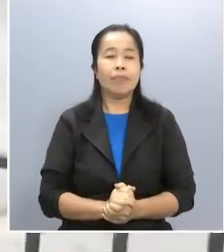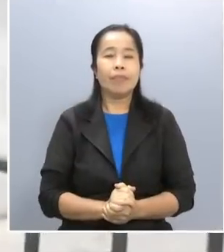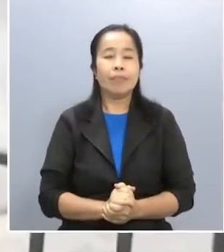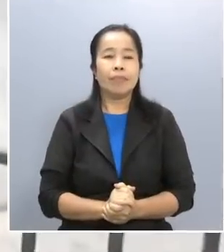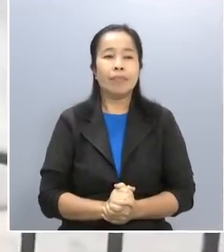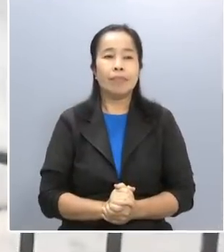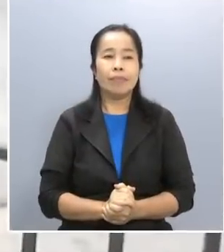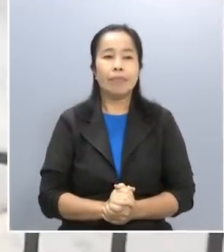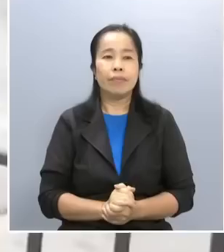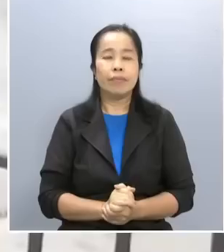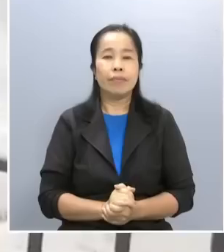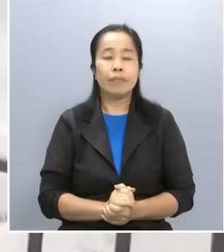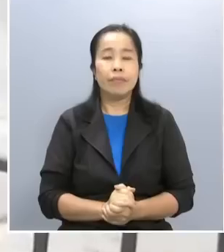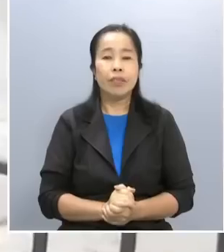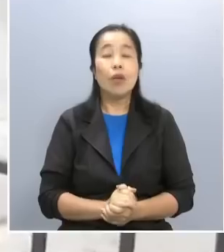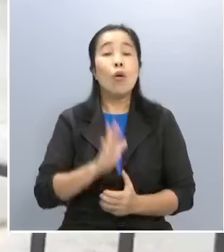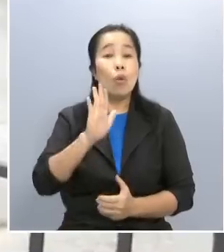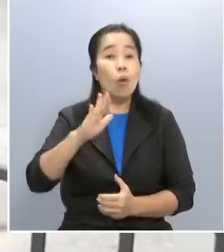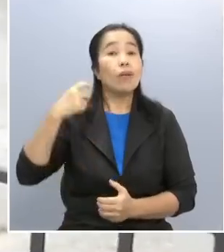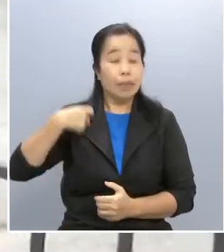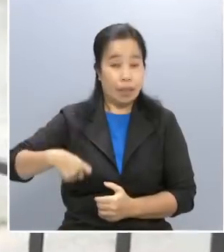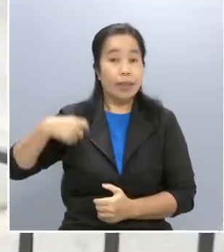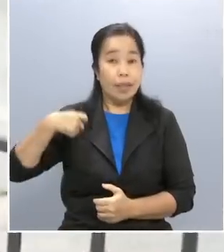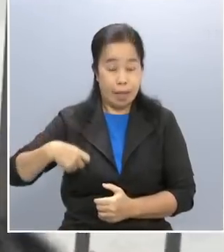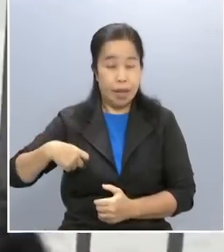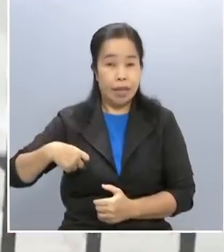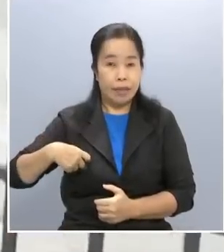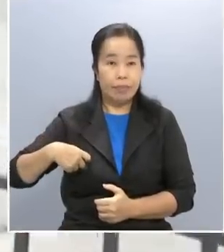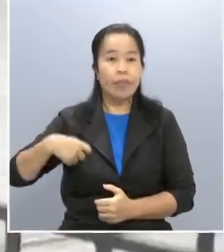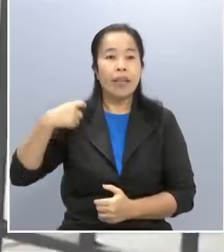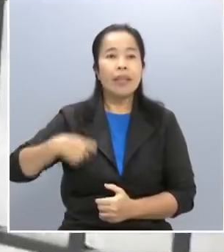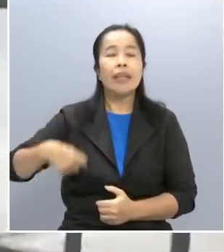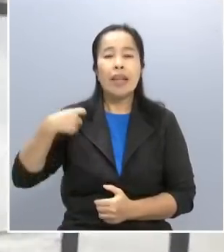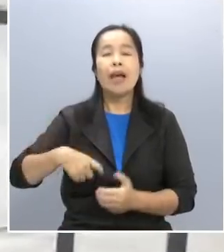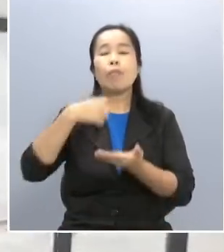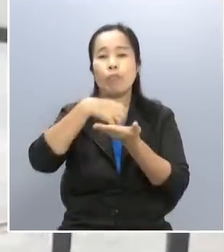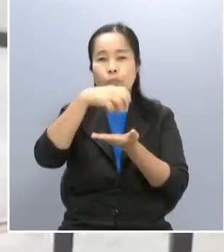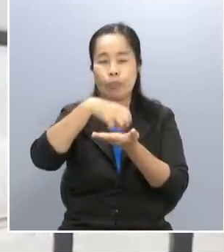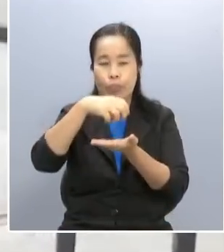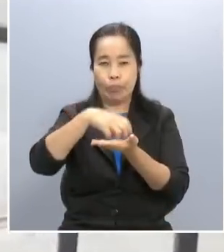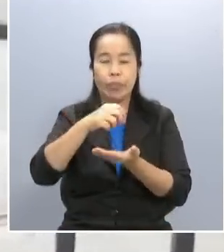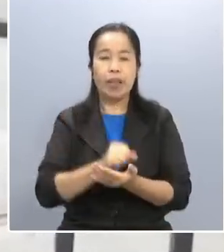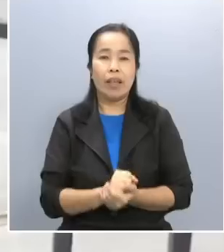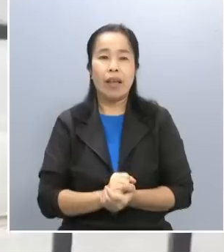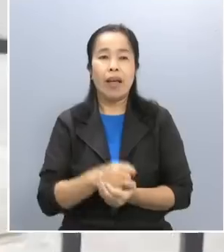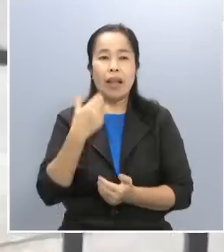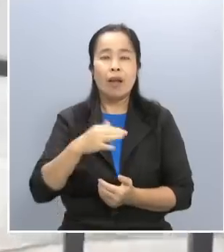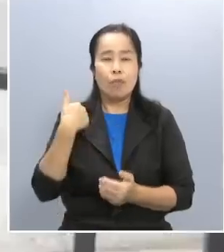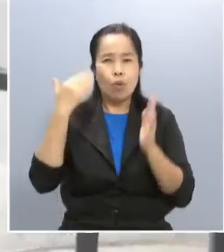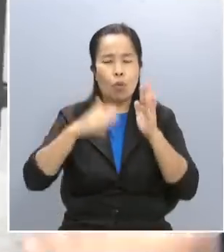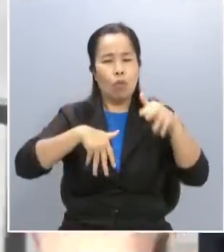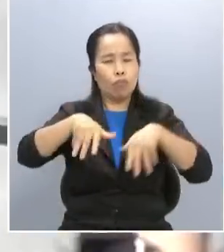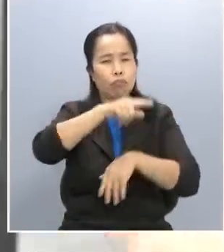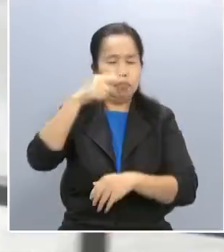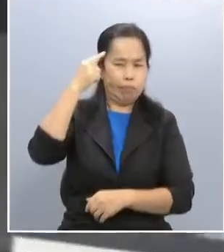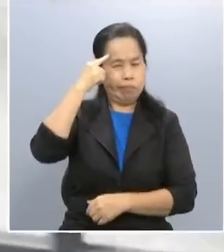นี่คือในมุมของทางทนายพัฒนะฮะทนายธันนิชานะครับซึ่งก็หลายคนเนี่ยก็ตั้ง